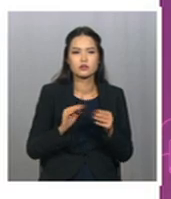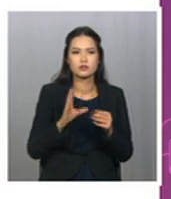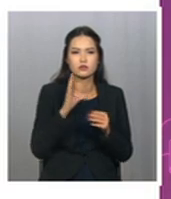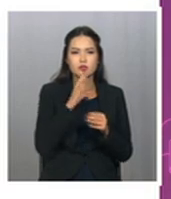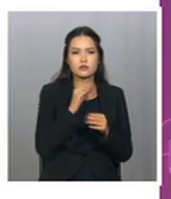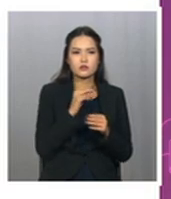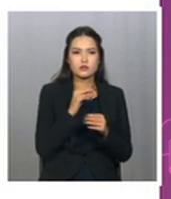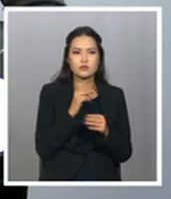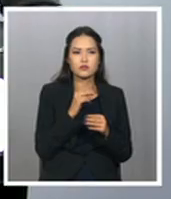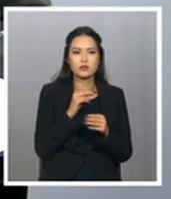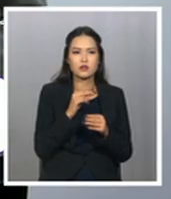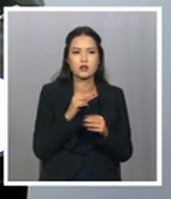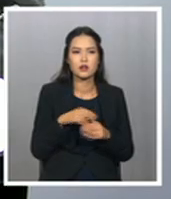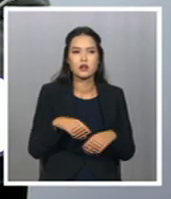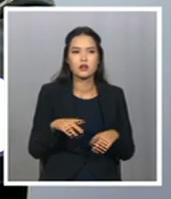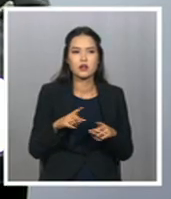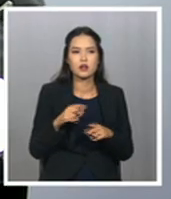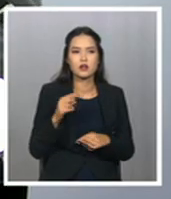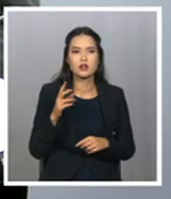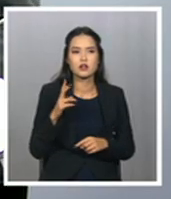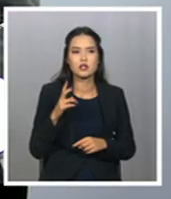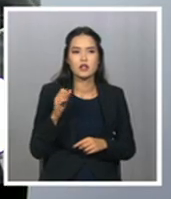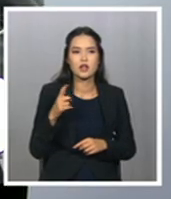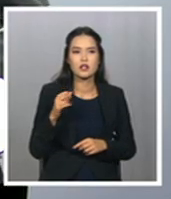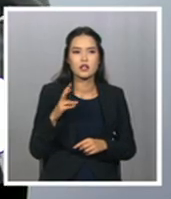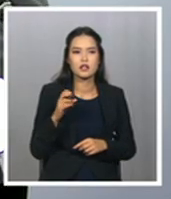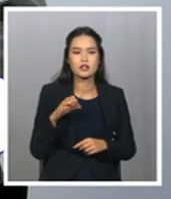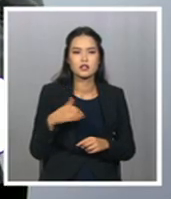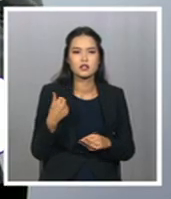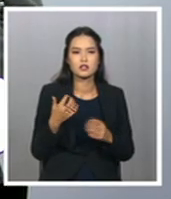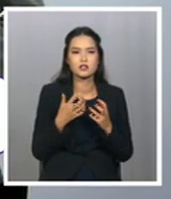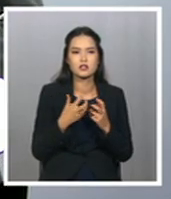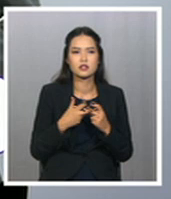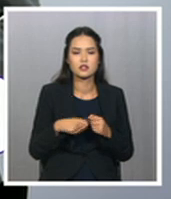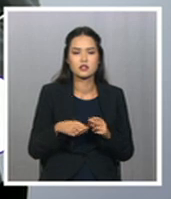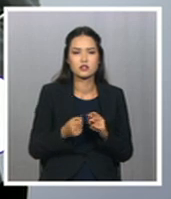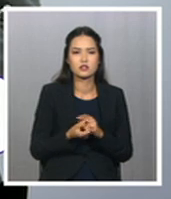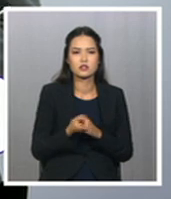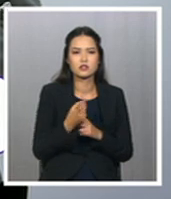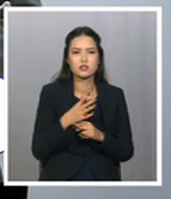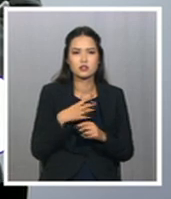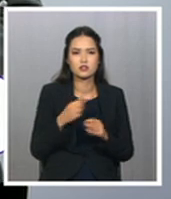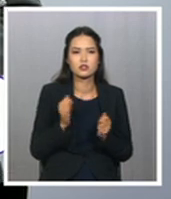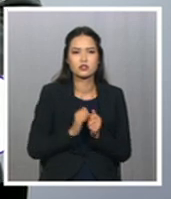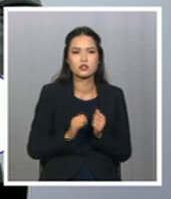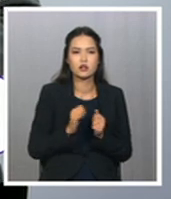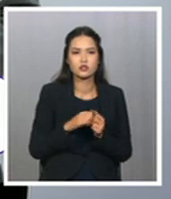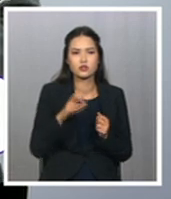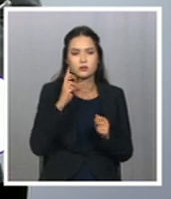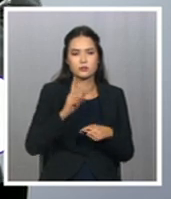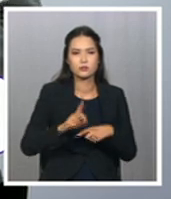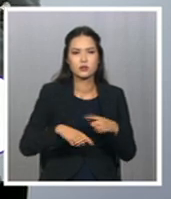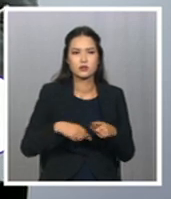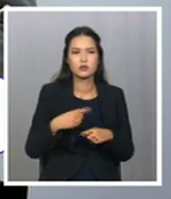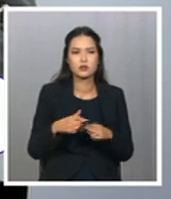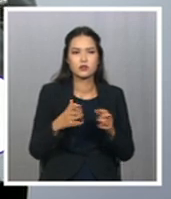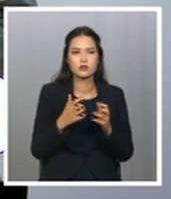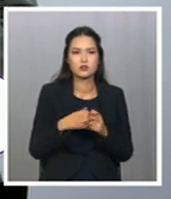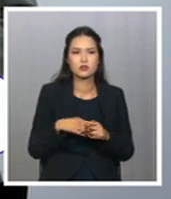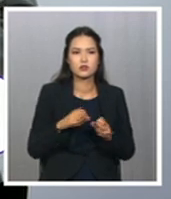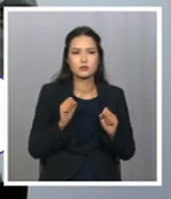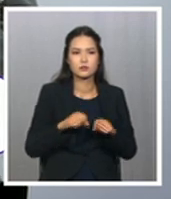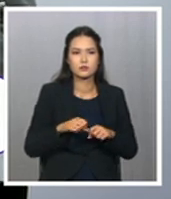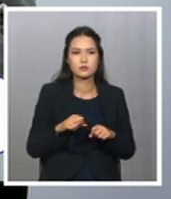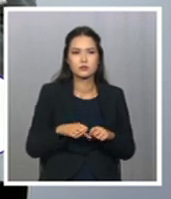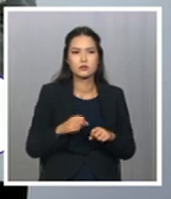тікелей байланысты. Генетикалық есептерді шығару барысында сперматозоидтардың кез келген жомыртқа клеткасына түсу мүмкіндігін білу өте